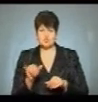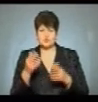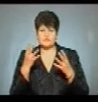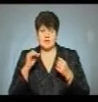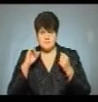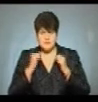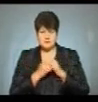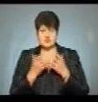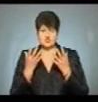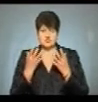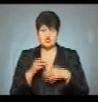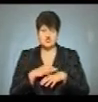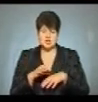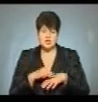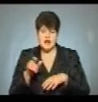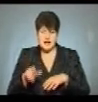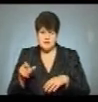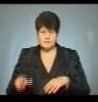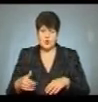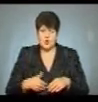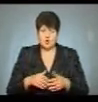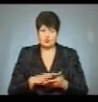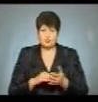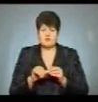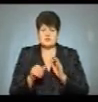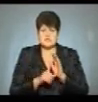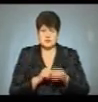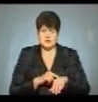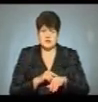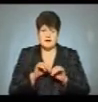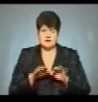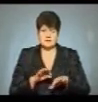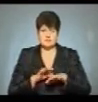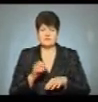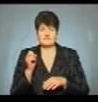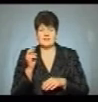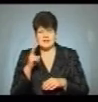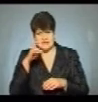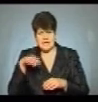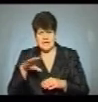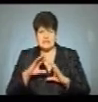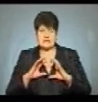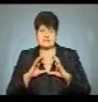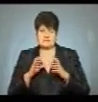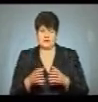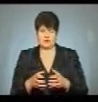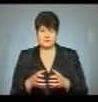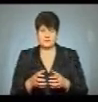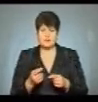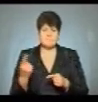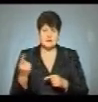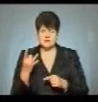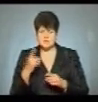пам'яті жертв голодоморів о 16 годині. Акція одночасно відбувається в 12 країнах світу, каже Леся Голик. Вперше